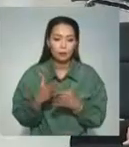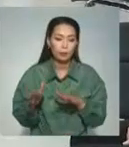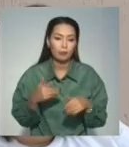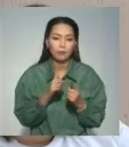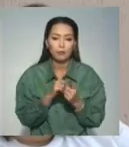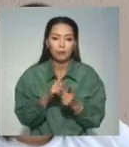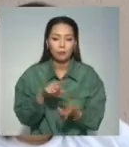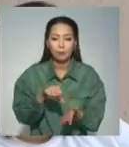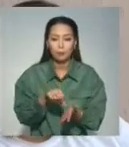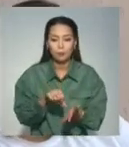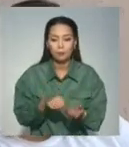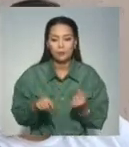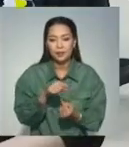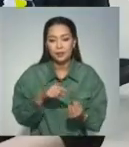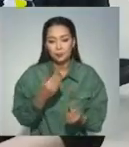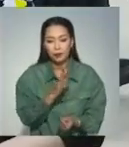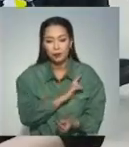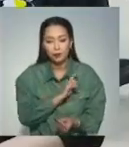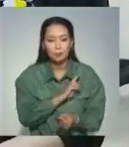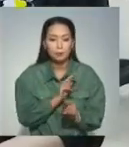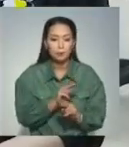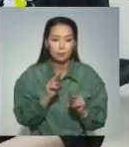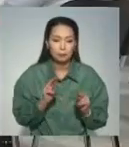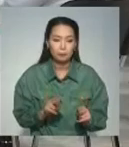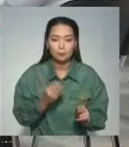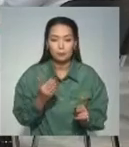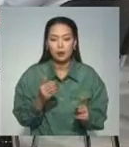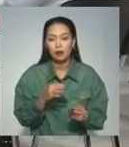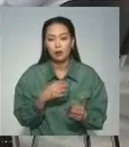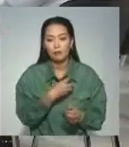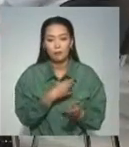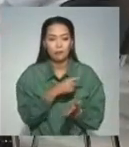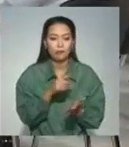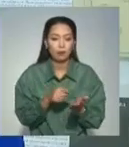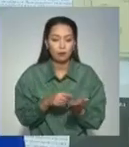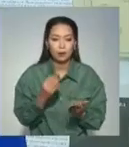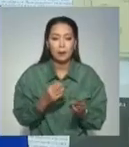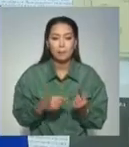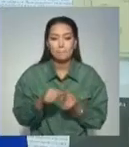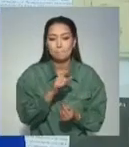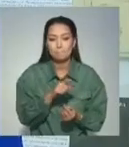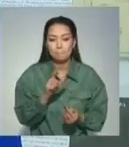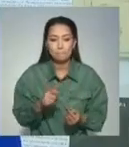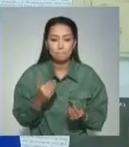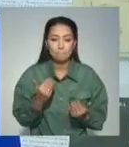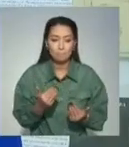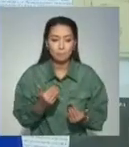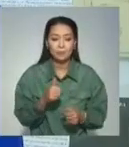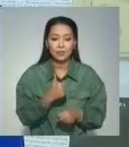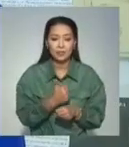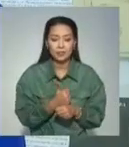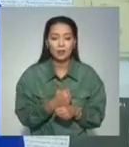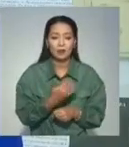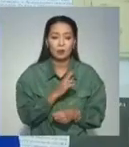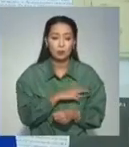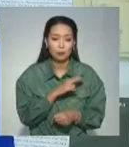с представительницами бизнес-сферы Петропавловске. Актуализировали вопросы женщин-предпринимателей. Деловой потенциал женщины